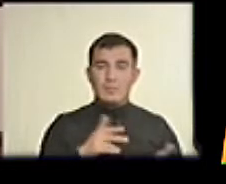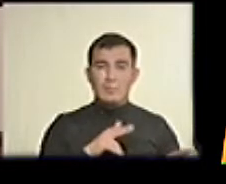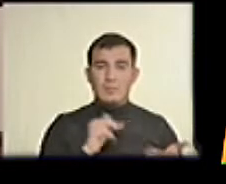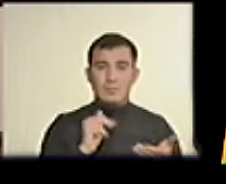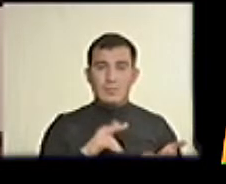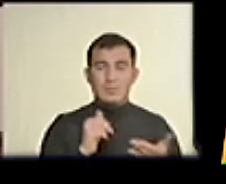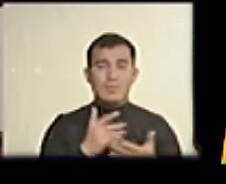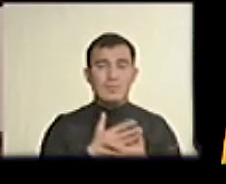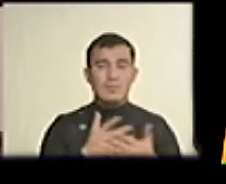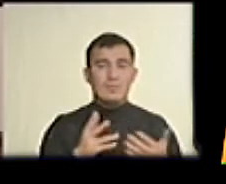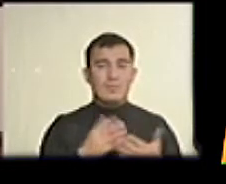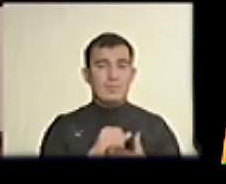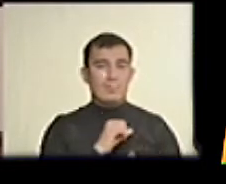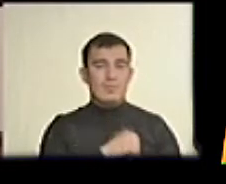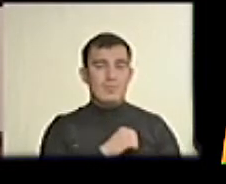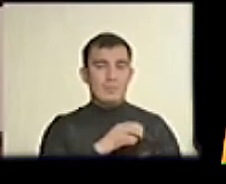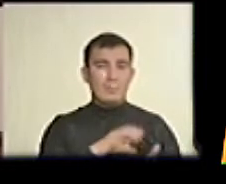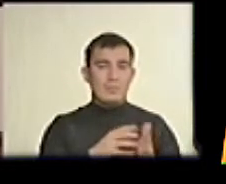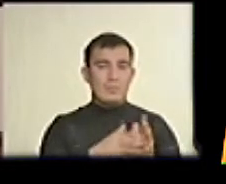turadigan omborxonalarni